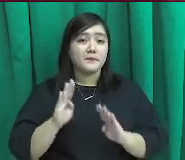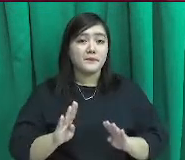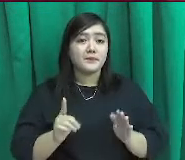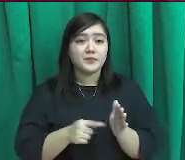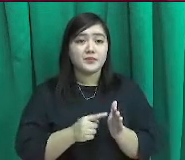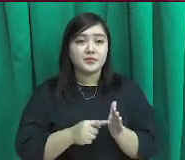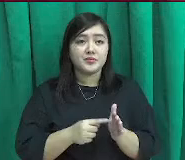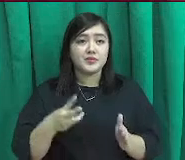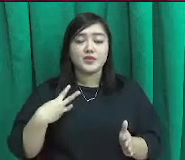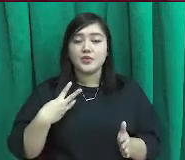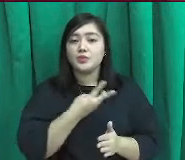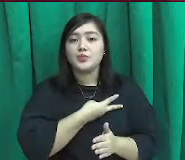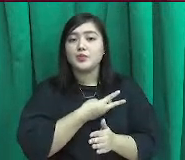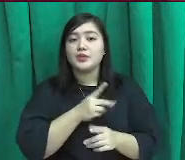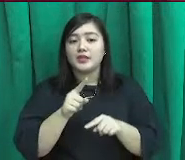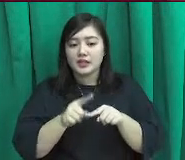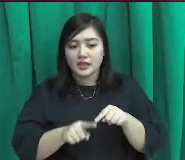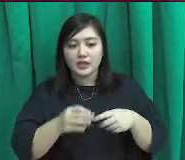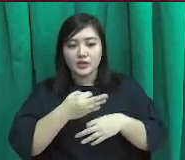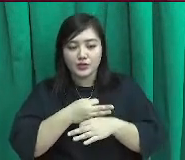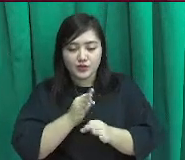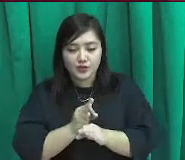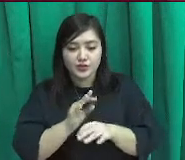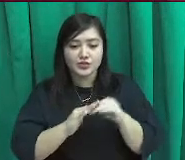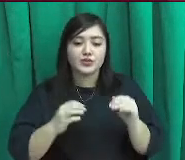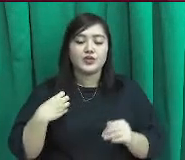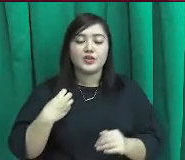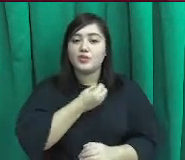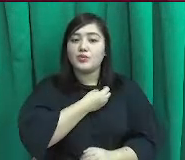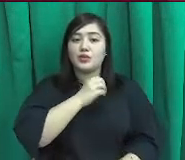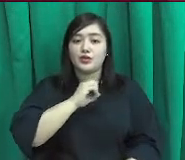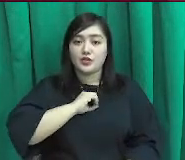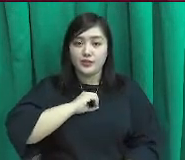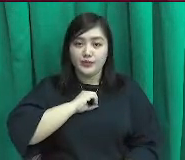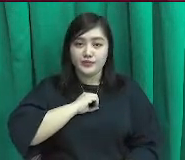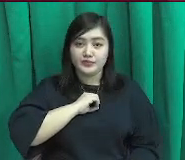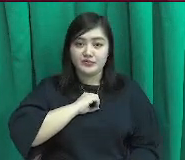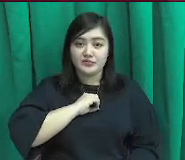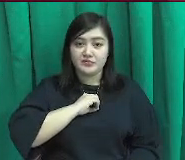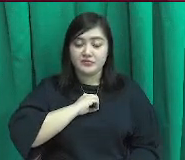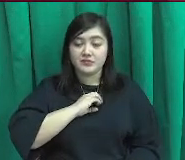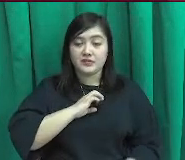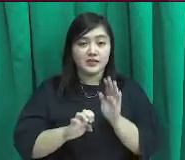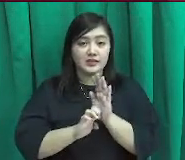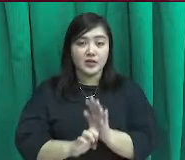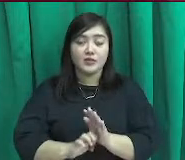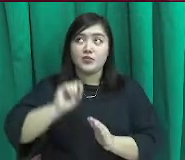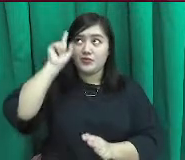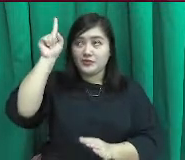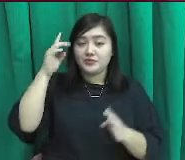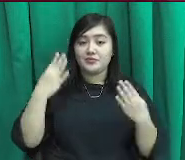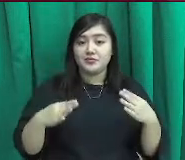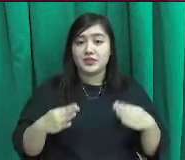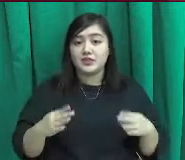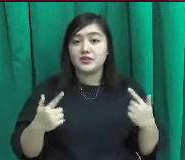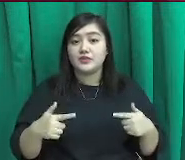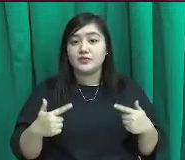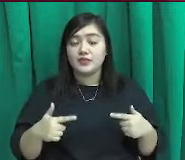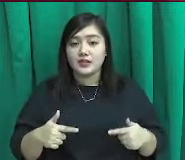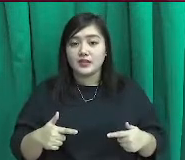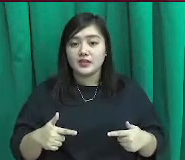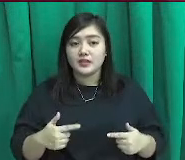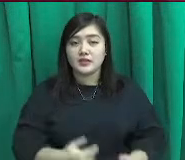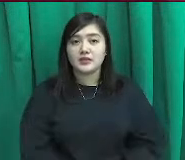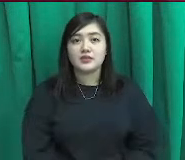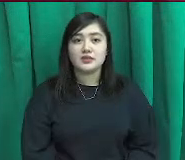natin masusolusyunan sa sarili natin. Yes sir. Amen. Katulad niyan, ang battle na kino-confront, ang hinaan, ang binabattle po ay ni Sir Dennis ay doon